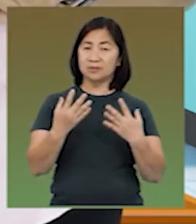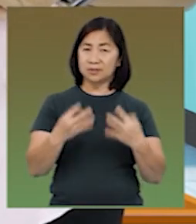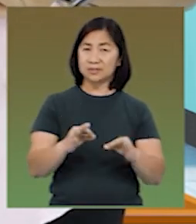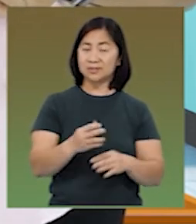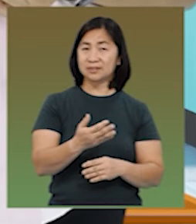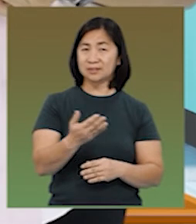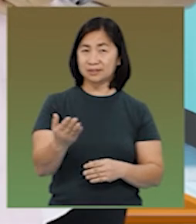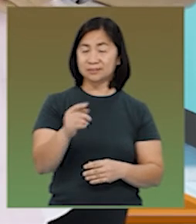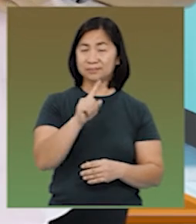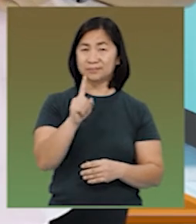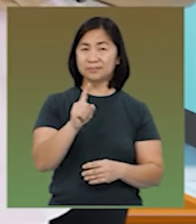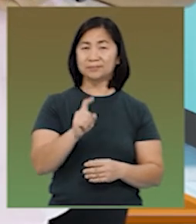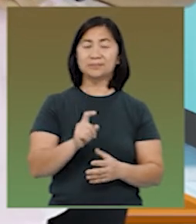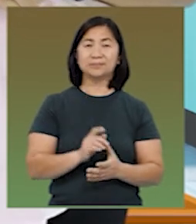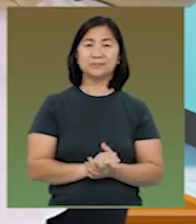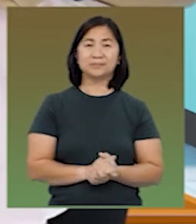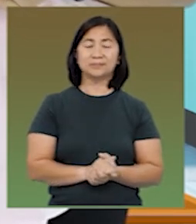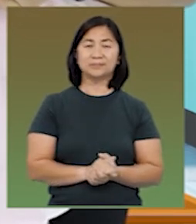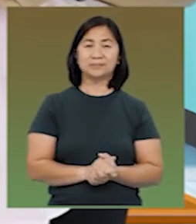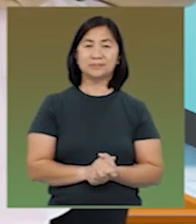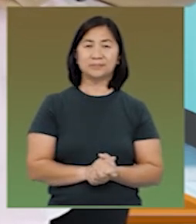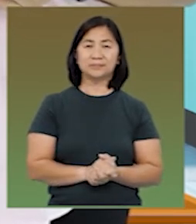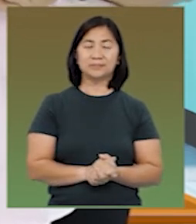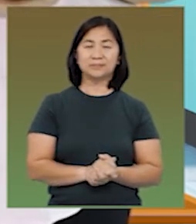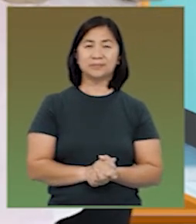Nagawa na ba?